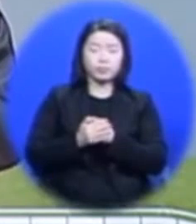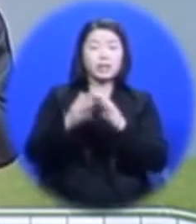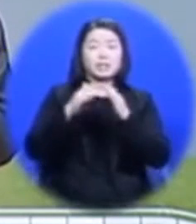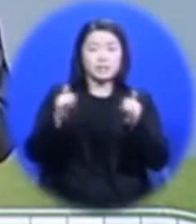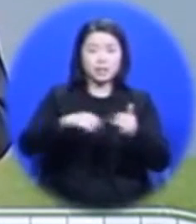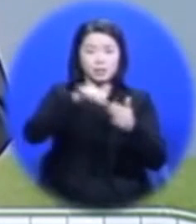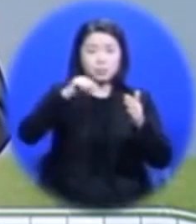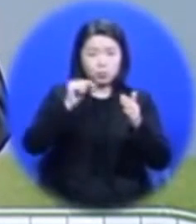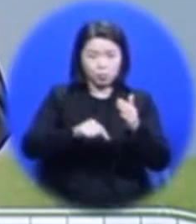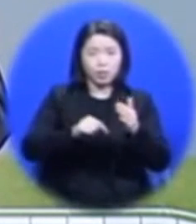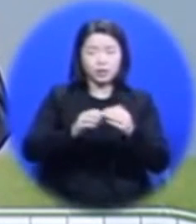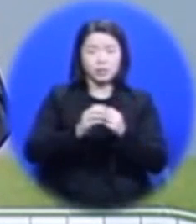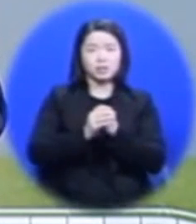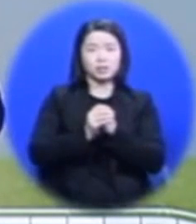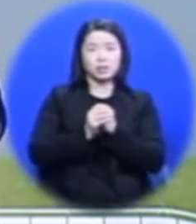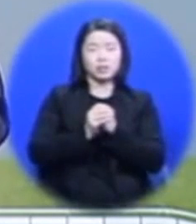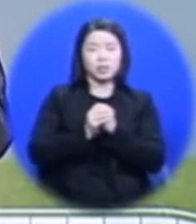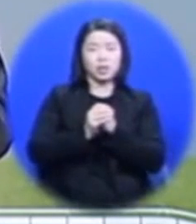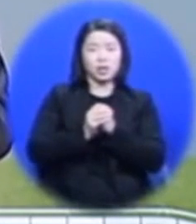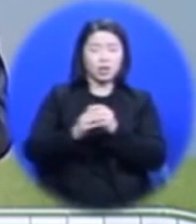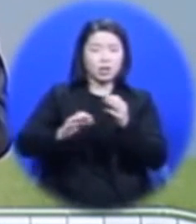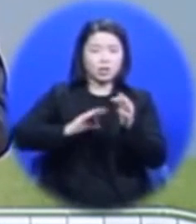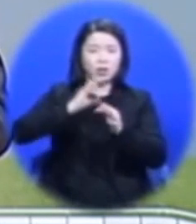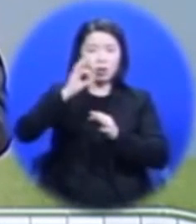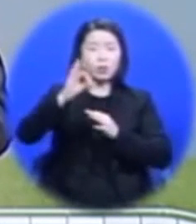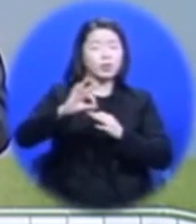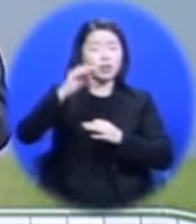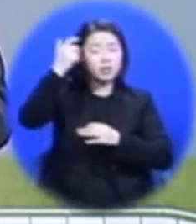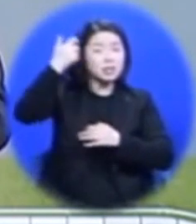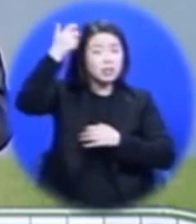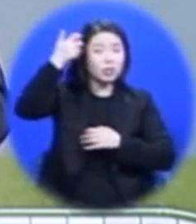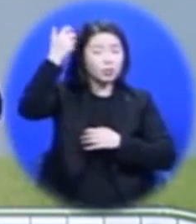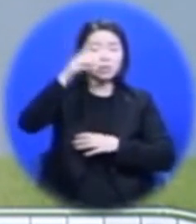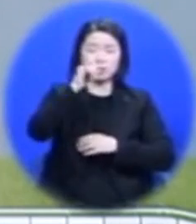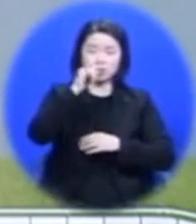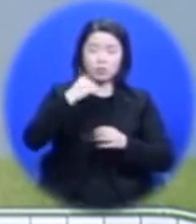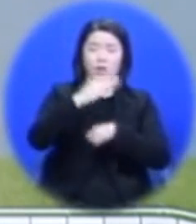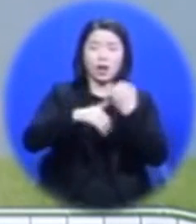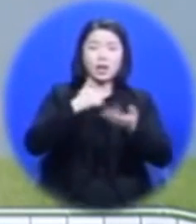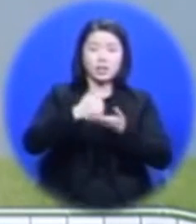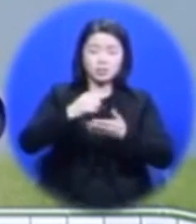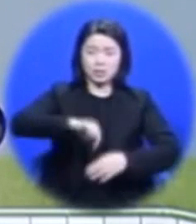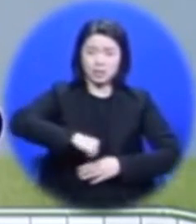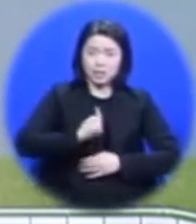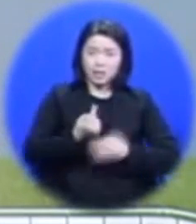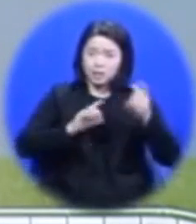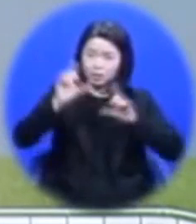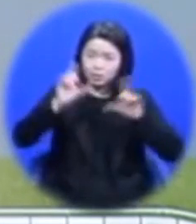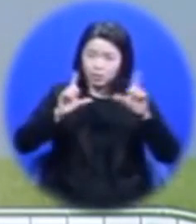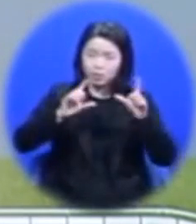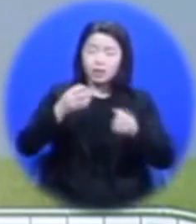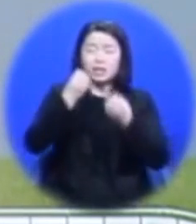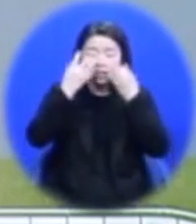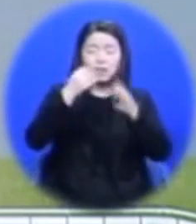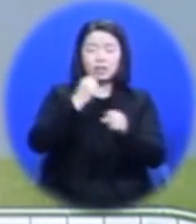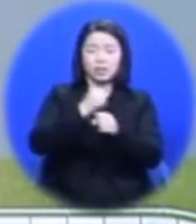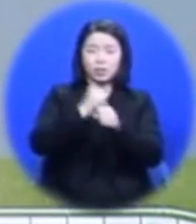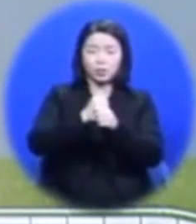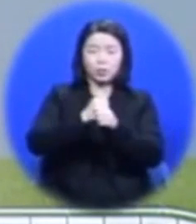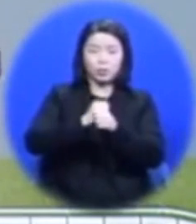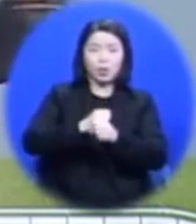사람 속에는 불멸의 영혼이 있습니다. 하나님이 당신의 형상으로 창조한 존재라는 것을